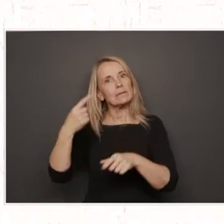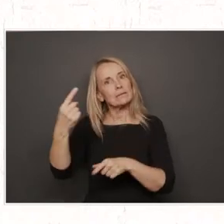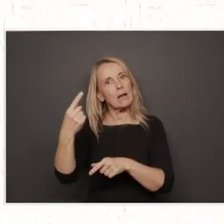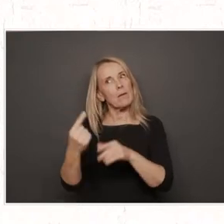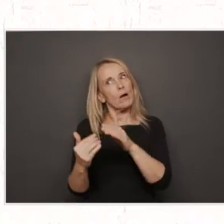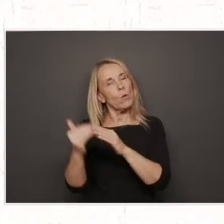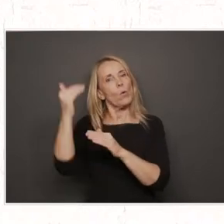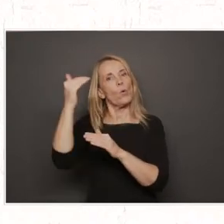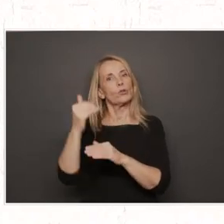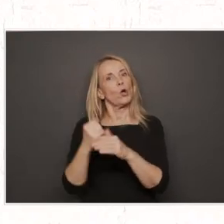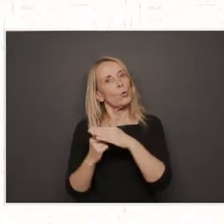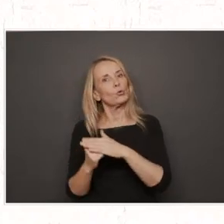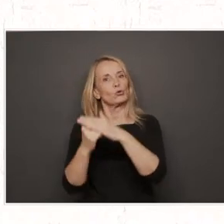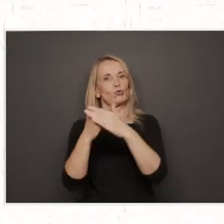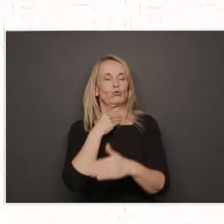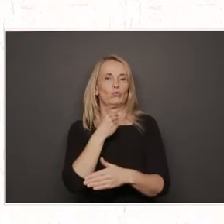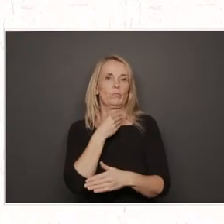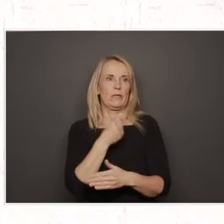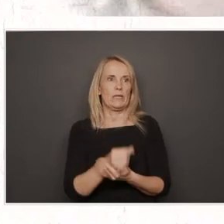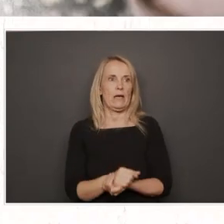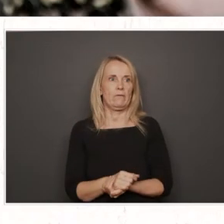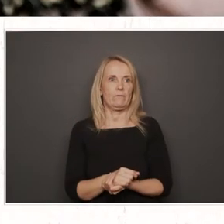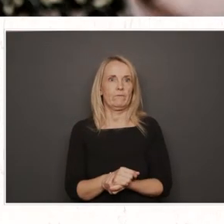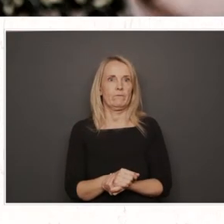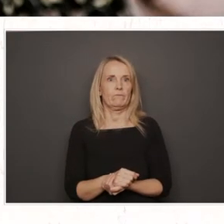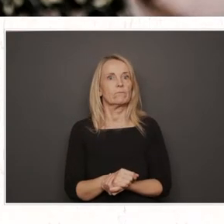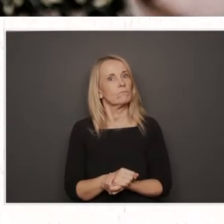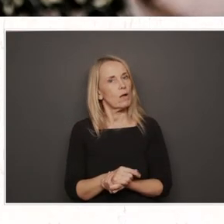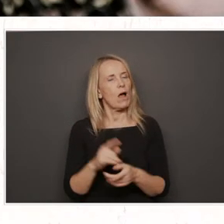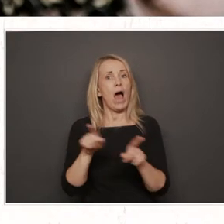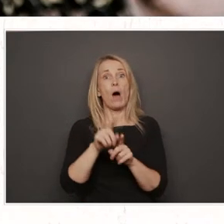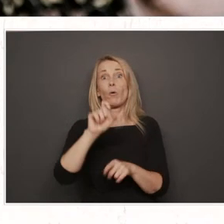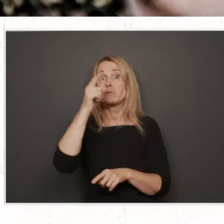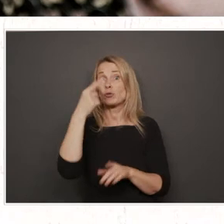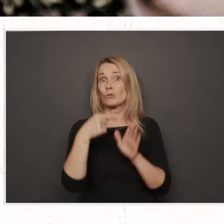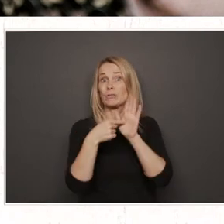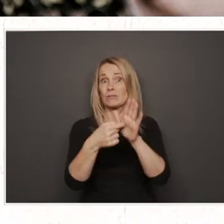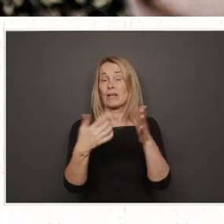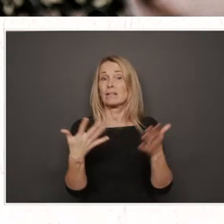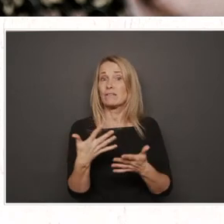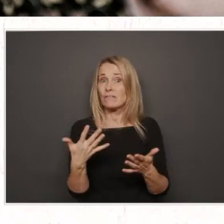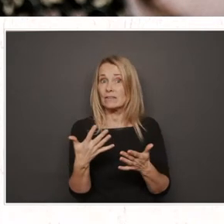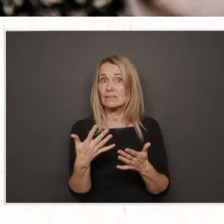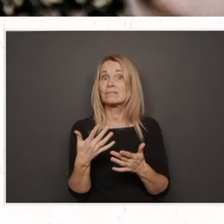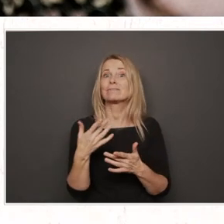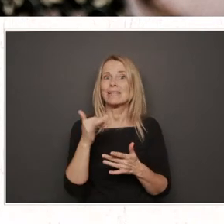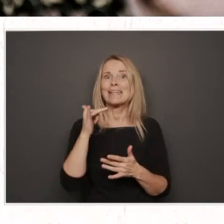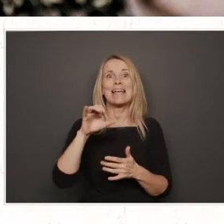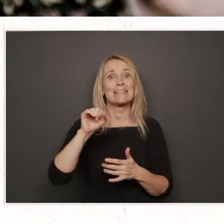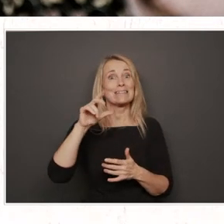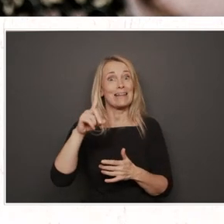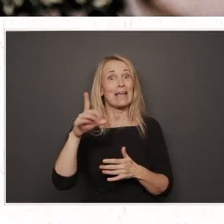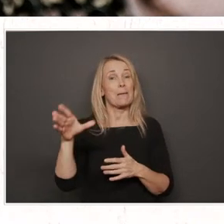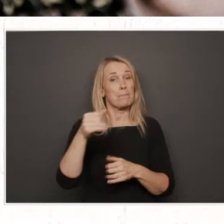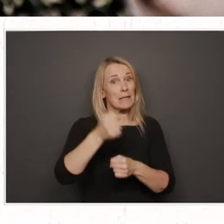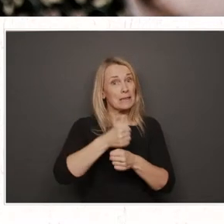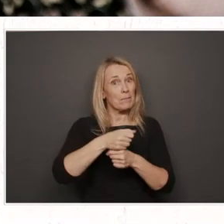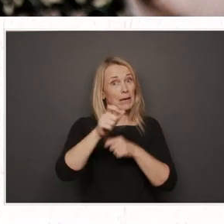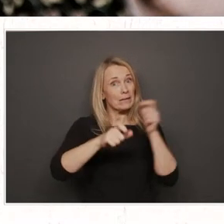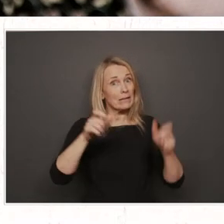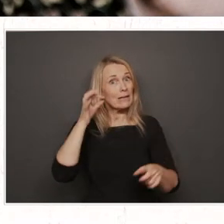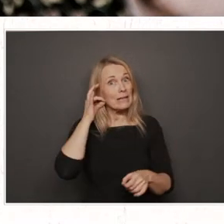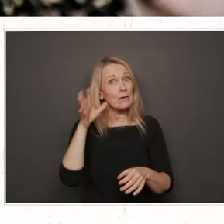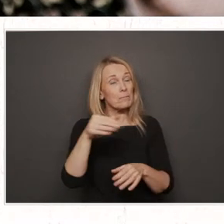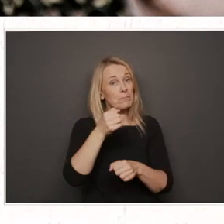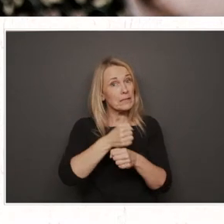erhöhtem Unterstützungsbedarf. Hervorzuheben ist auch, dass die ISD-Mitarbeiter und